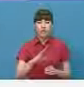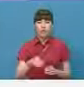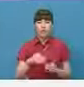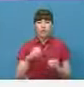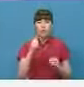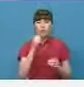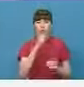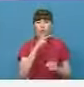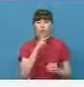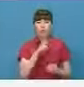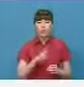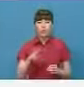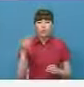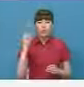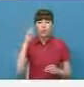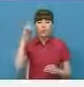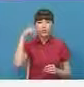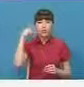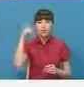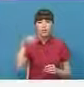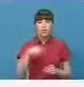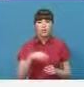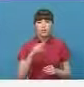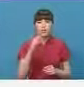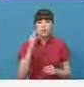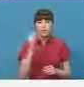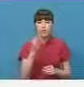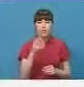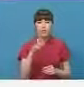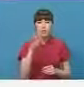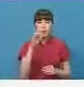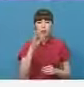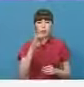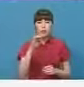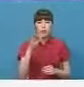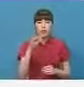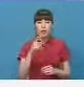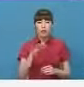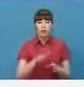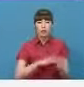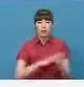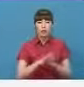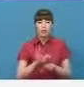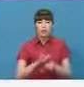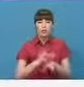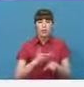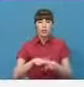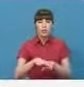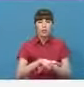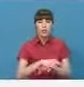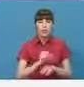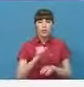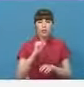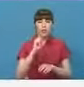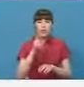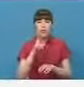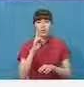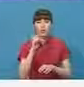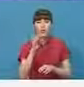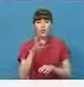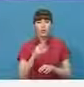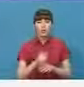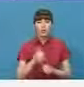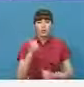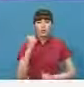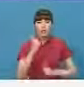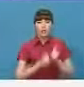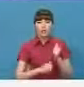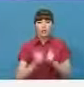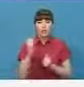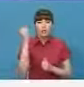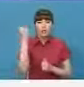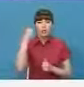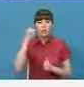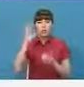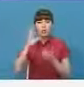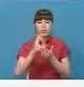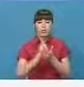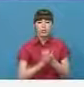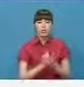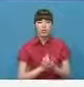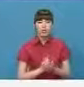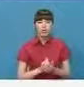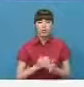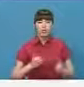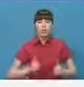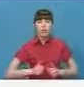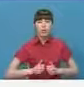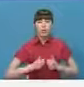3 жыл бұрын Қазақстанның Швейцариясы Бурабайда өткен халықаралық ақ көгершін байқауының гран-при жүлдесін жеңіп алған. Үлкен